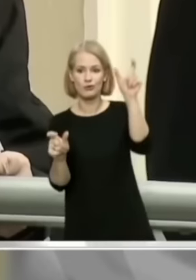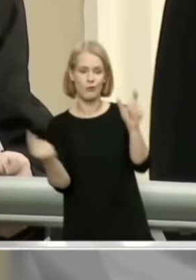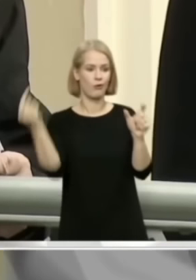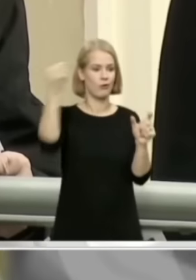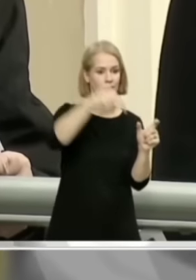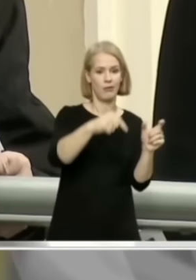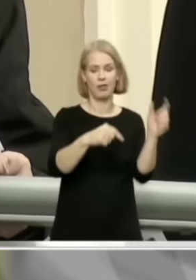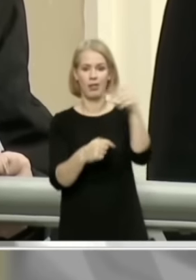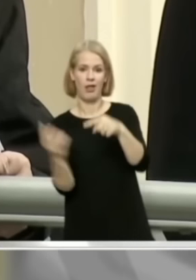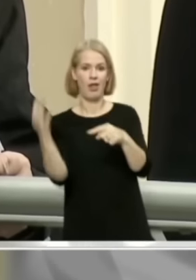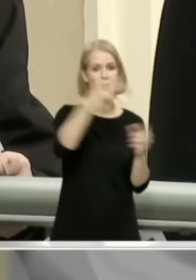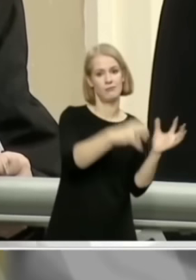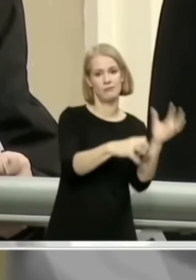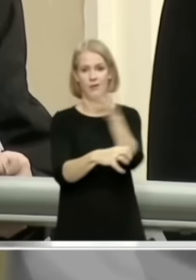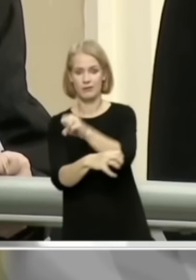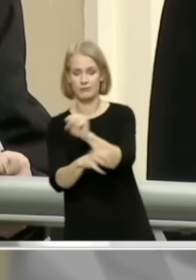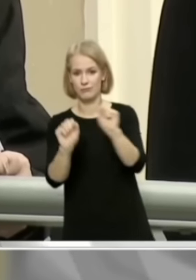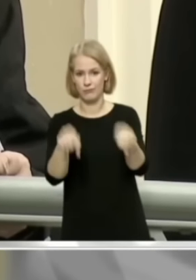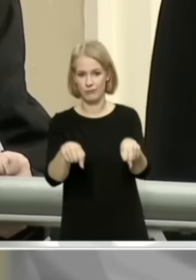Ir gal geriau sektųsi.